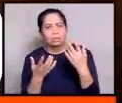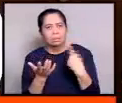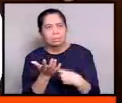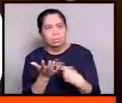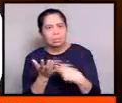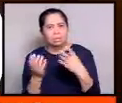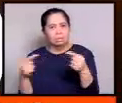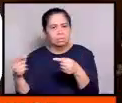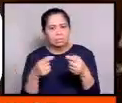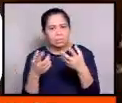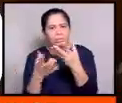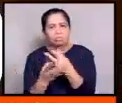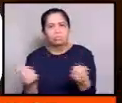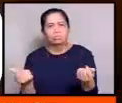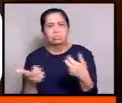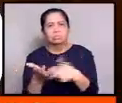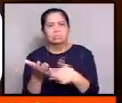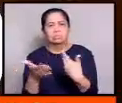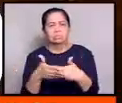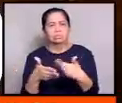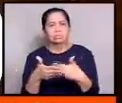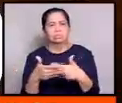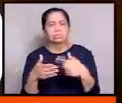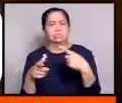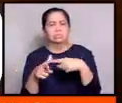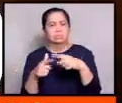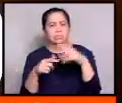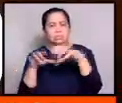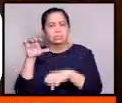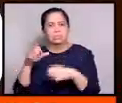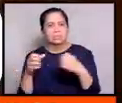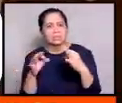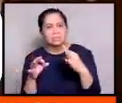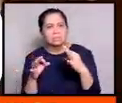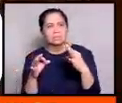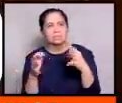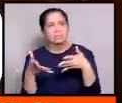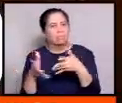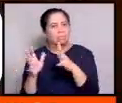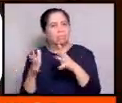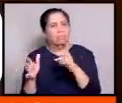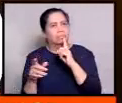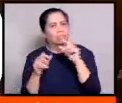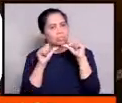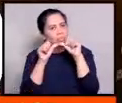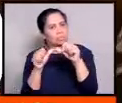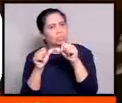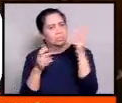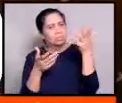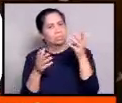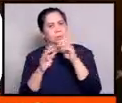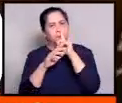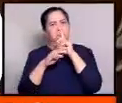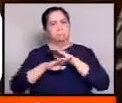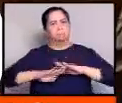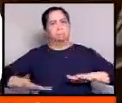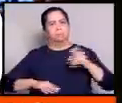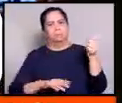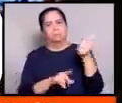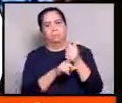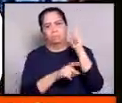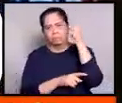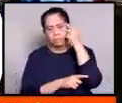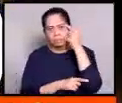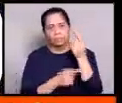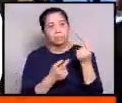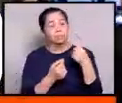natin, pinag-aawayan natin o pinag-aangkin natin kung talagang patuloy pa rin natatahimik ang palasyo.